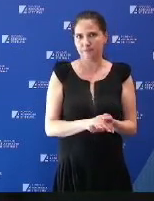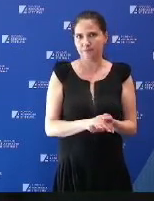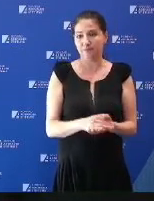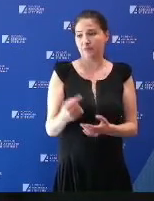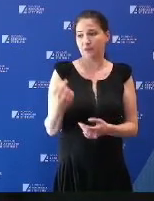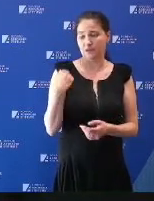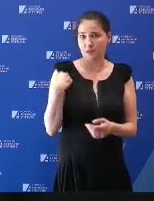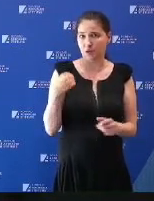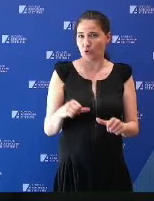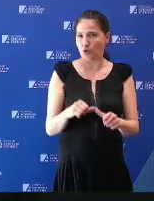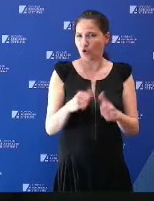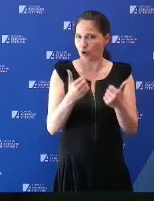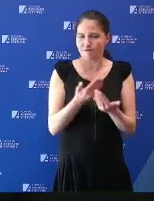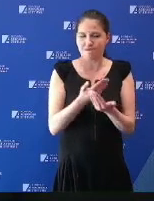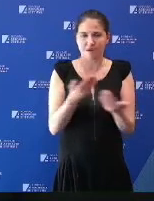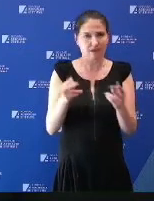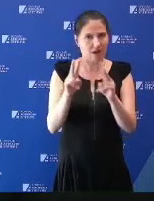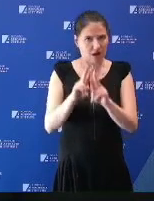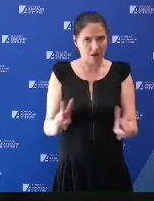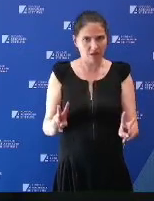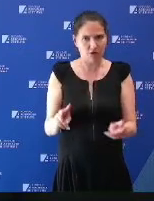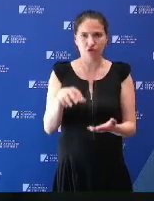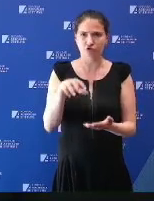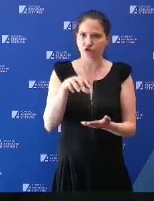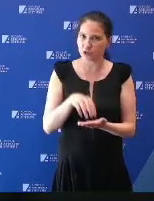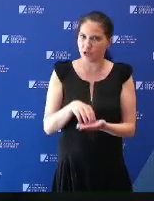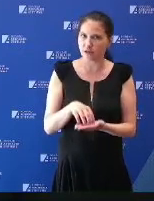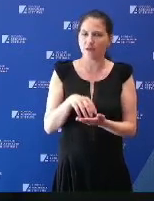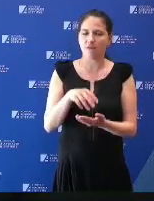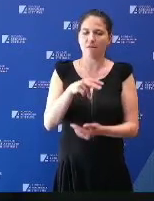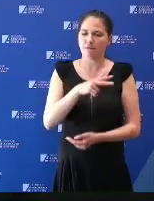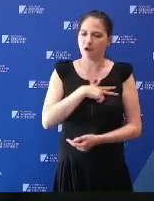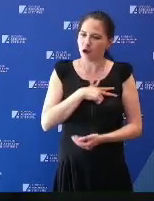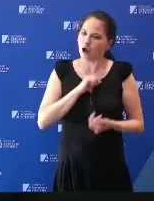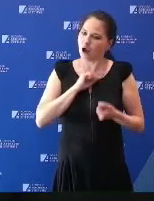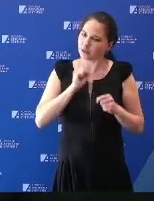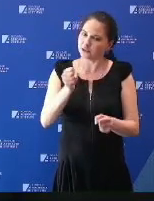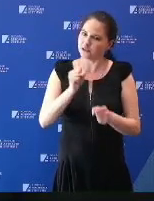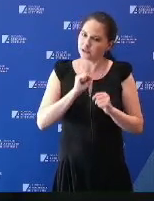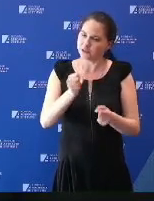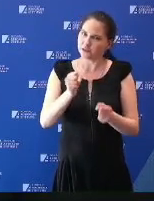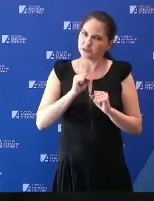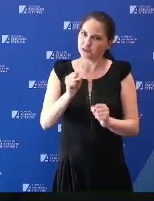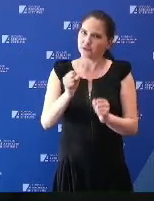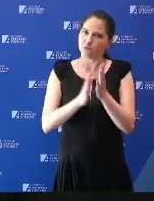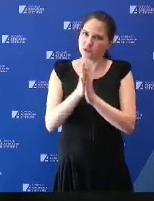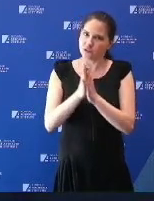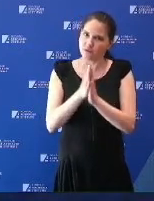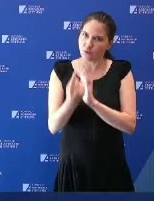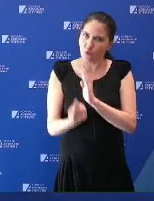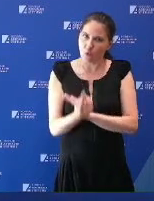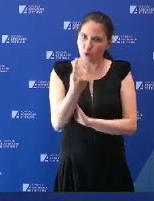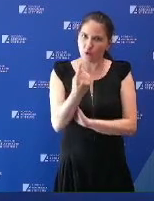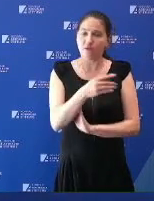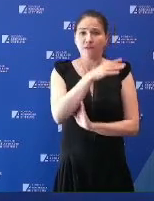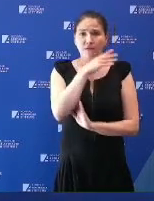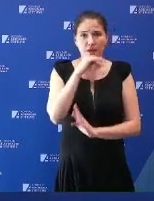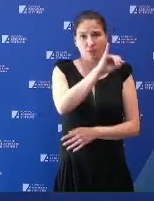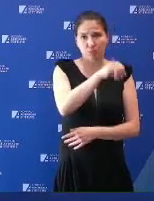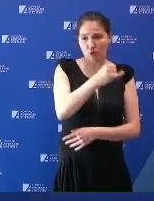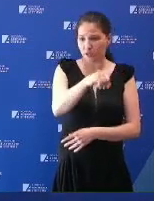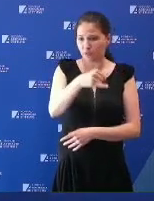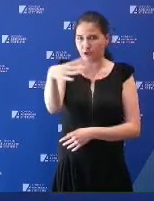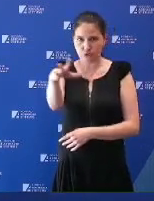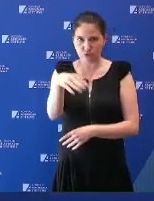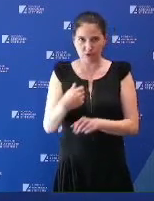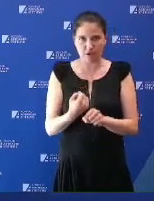in Karlsruhe, dass die Stadt hier wirklich sehr, sehr aktiv ist, weil wir sehr viele Projekte zusammen machen, wie